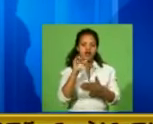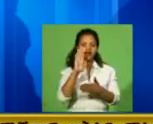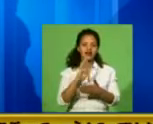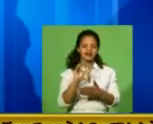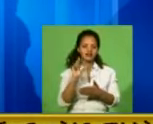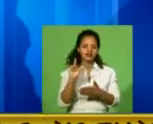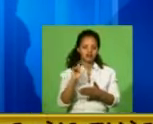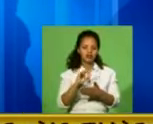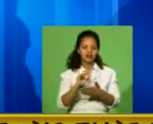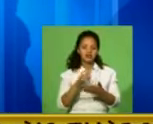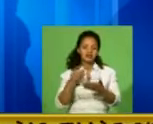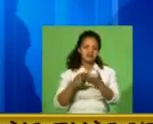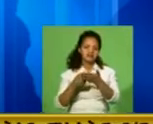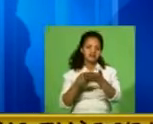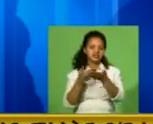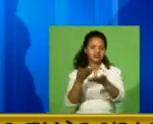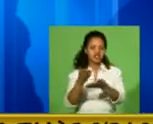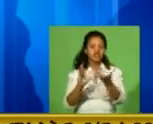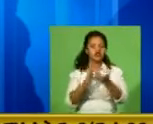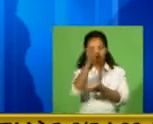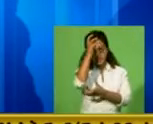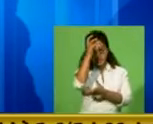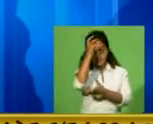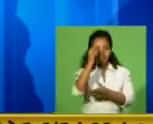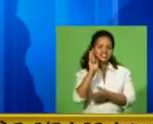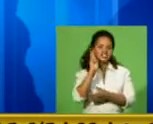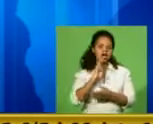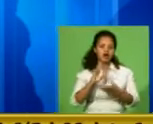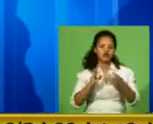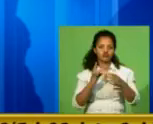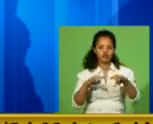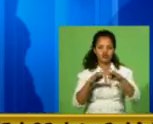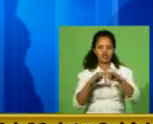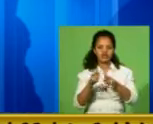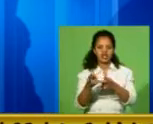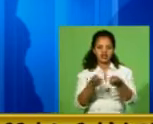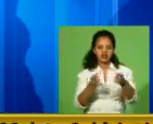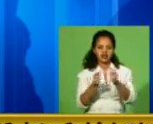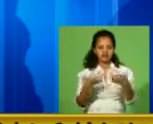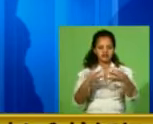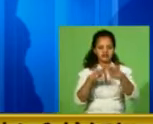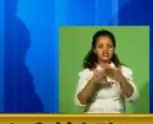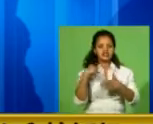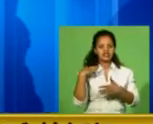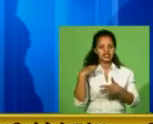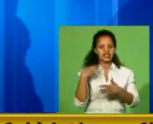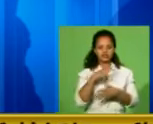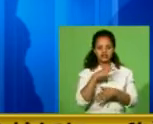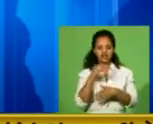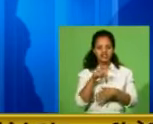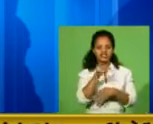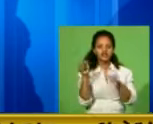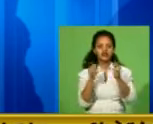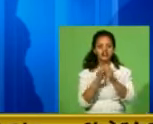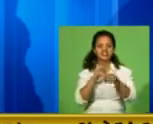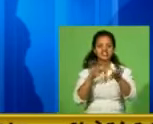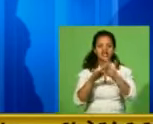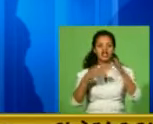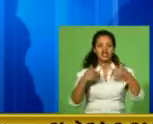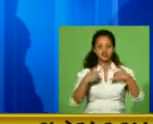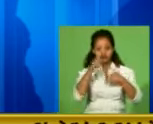መረጃዎችን ማድረሳችን የሚታወስ ነው። የክልሉ መንግስት ከሲዳማ ዞን አስተዳደር ጋር በመቀናጀትም እነዚህ ግለሰቦች ና ከነዚህ ጋር ንክክ